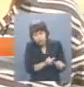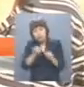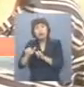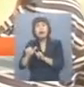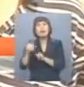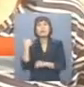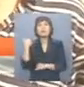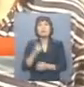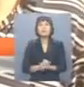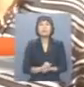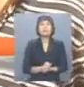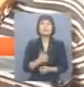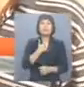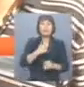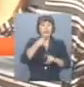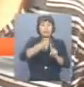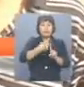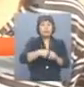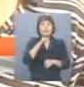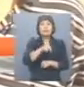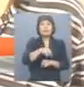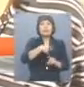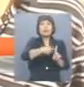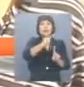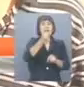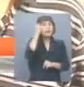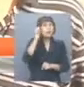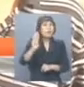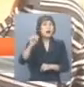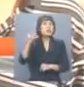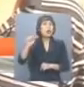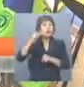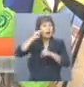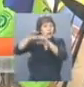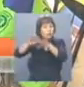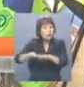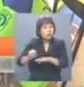ญาแค่เดือนเดียวก็หวังว่าเนี่ยน้ำที่นั่นจะลดแต่ปรากฏว่าวันนี้ก็ยังไม่ได้ลด